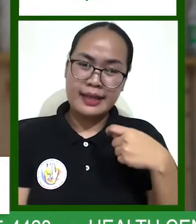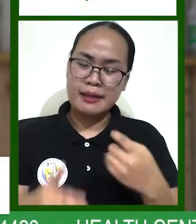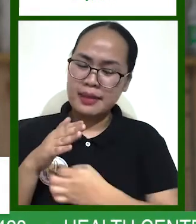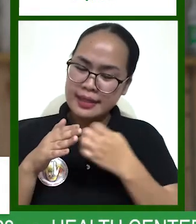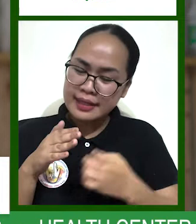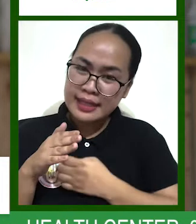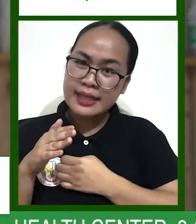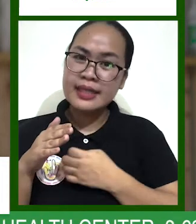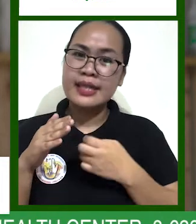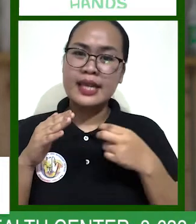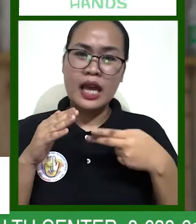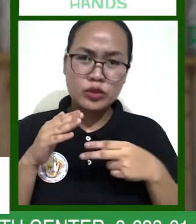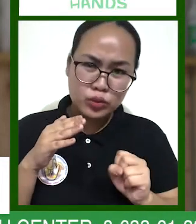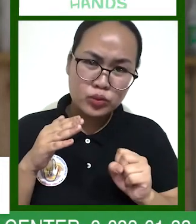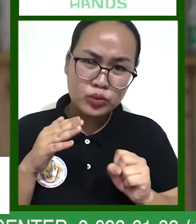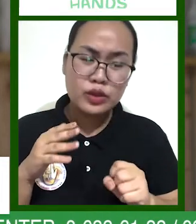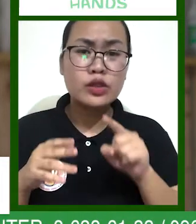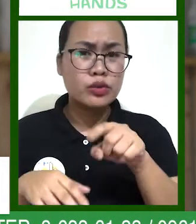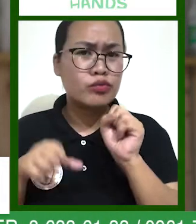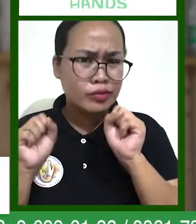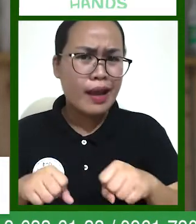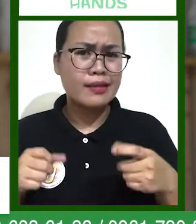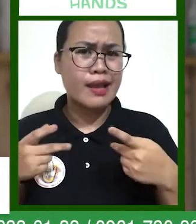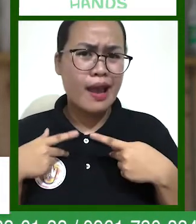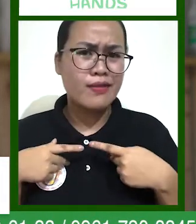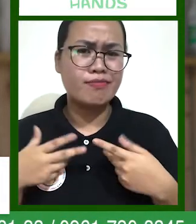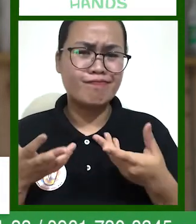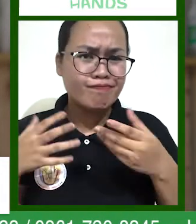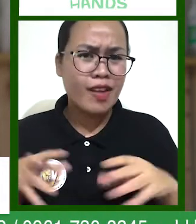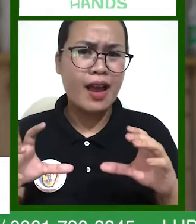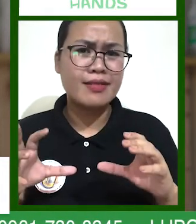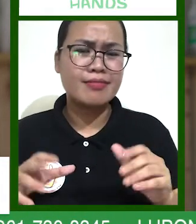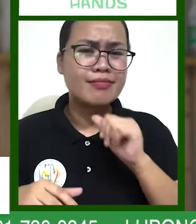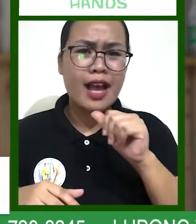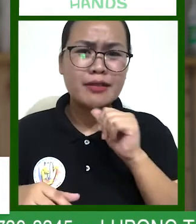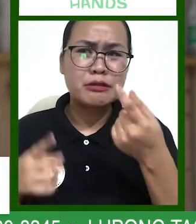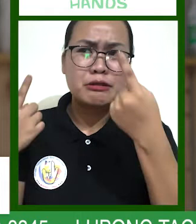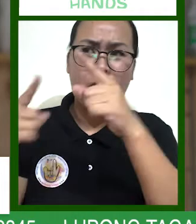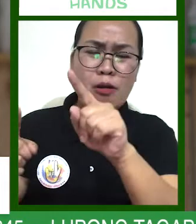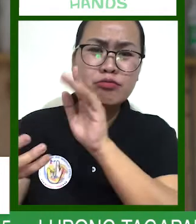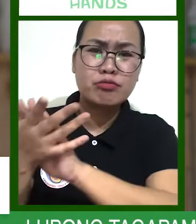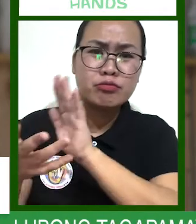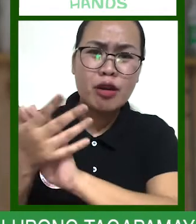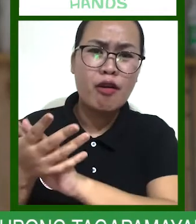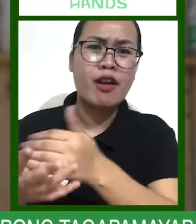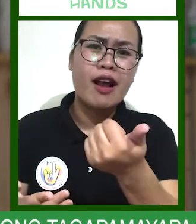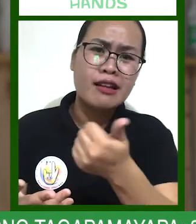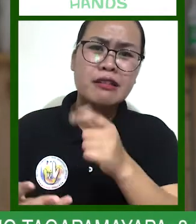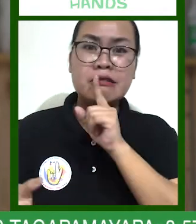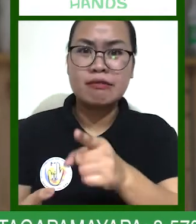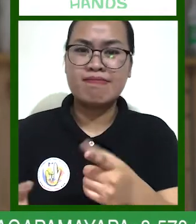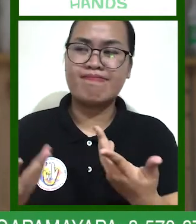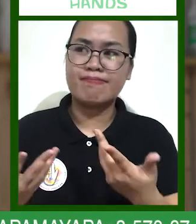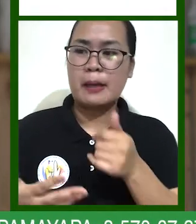kayo nakagraduate ng high school, no? May pagkakataon na kayo makatapos, no? Nang hindi na kayo papasok pa sa school. Siyempre, medyo nakakailang naman